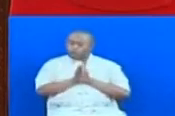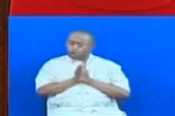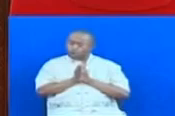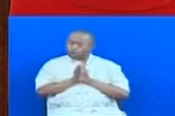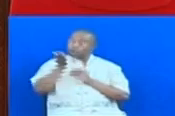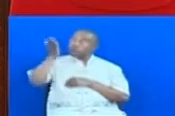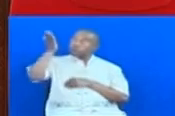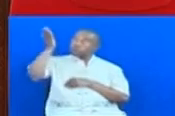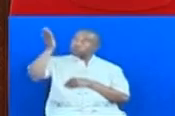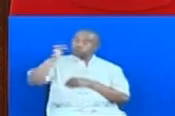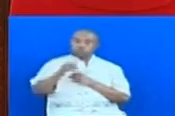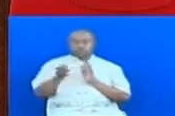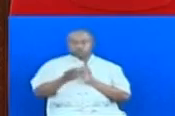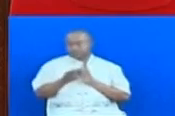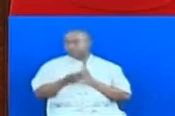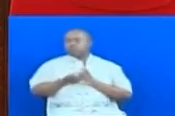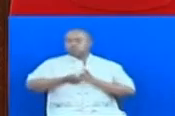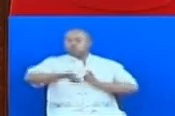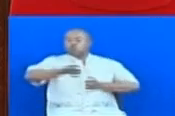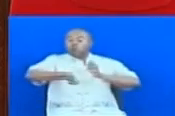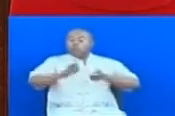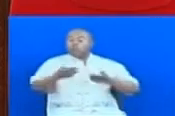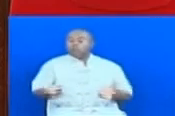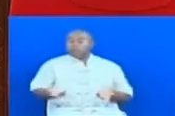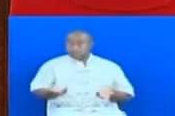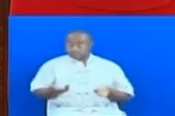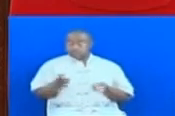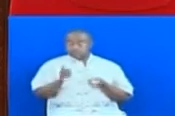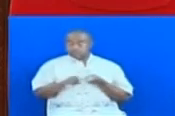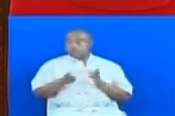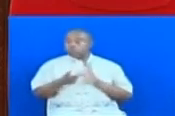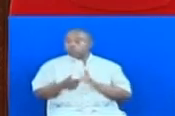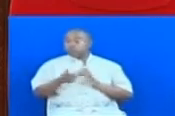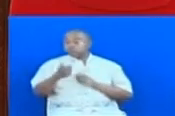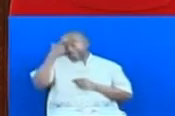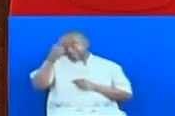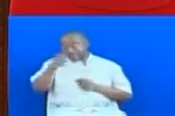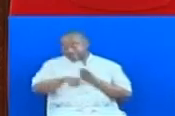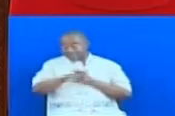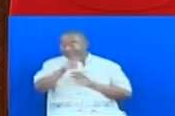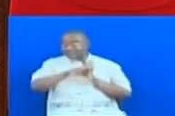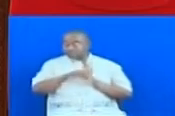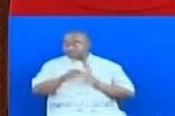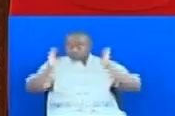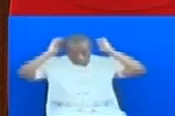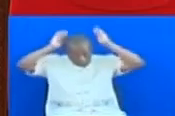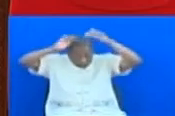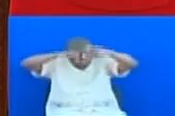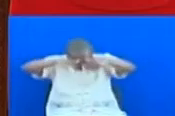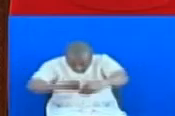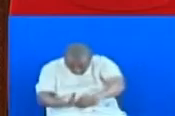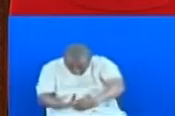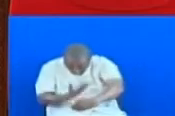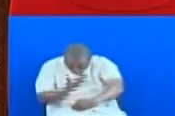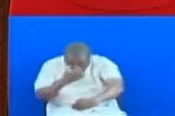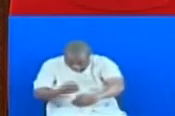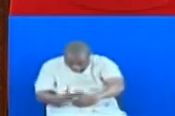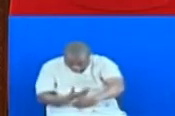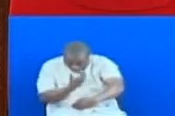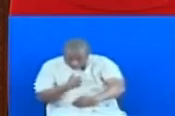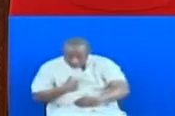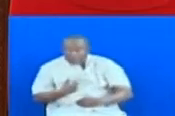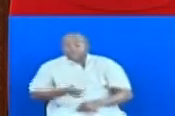wamekuwa imani kwa waganga wa jadi, lakini wamekuwa na imani hata na taratibu zetu za nyungu. Nimpongeze sana Mheshimiwa